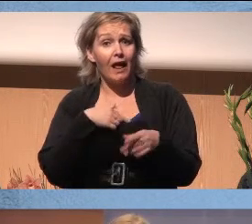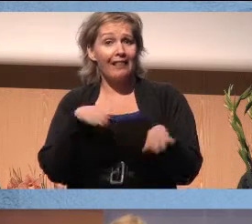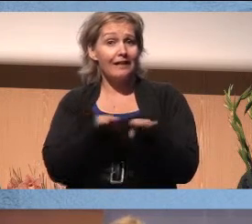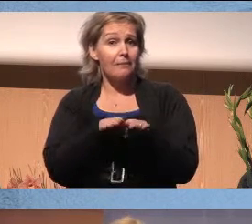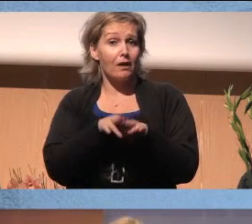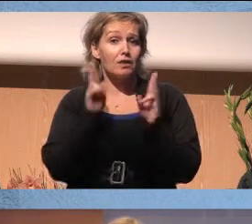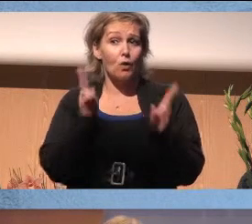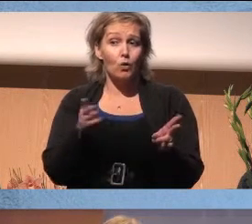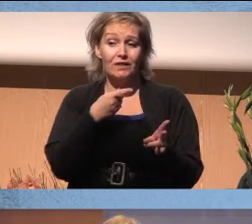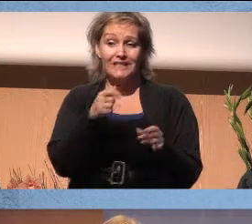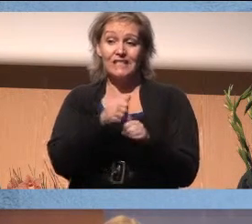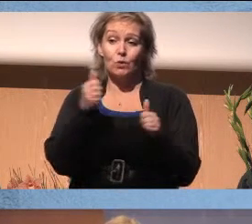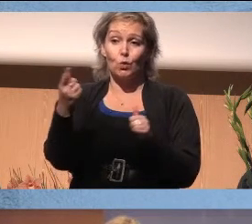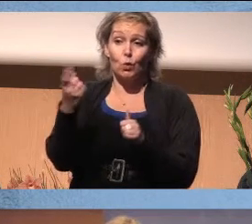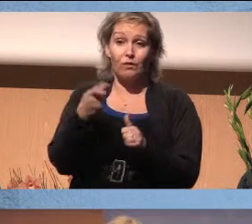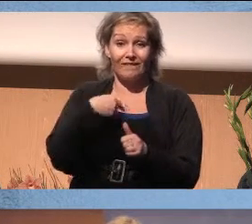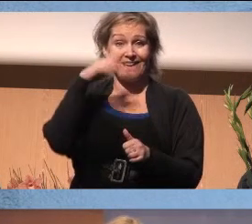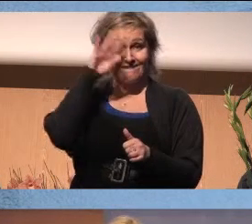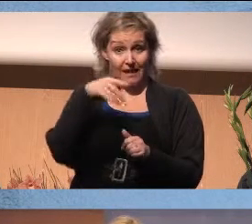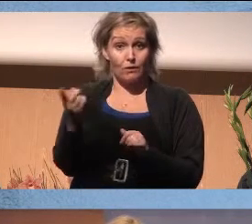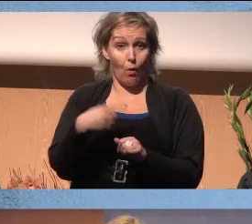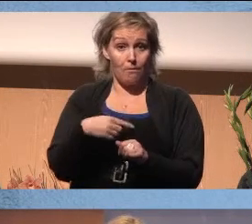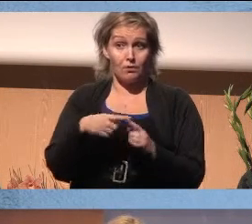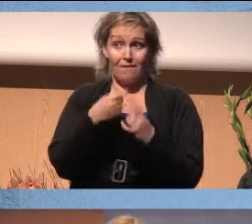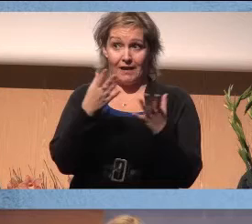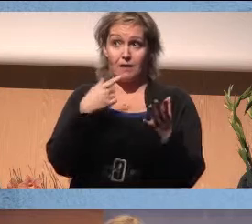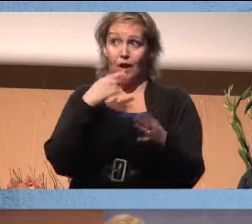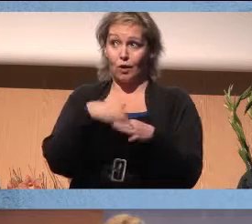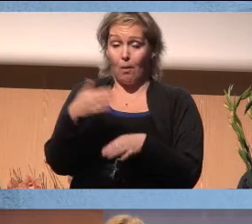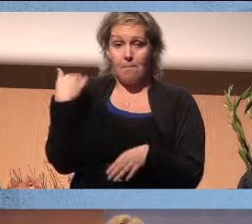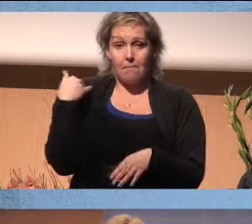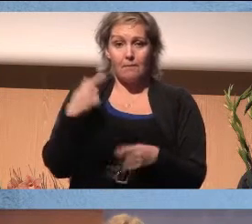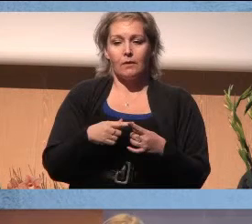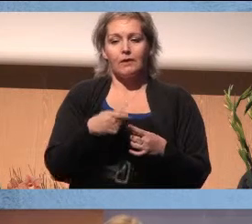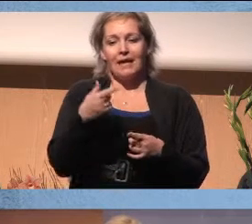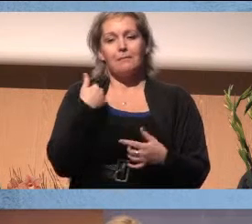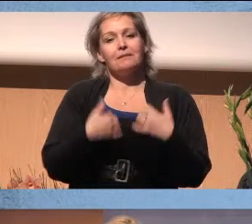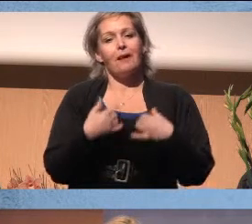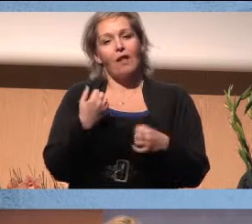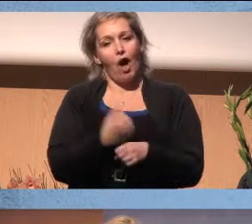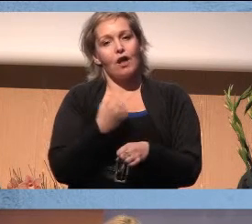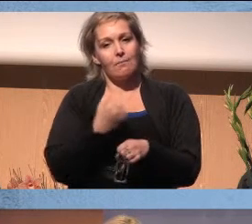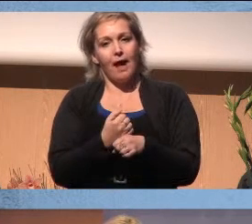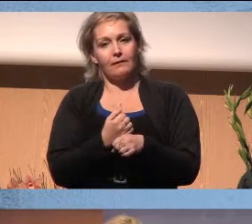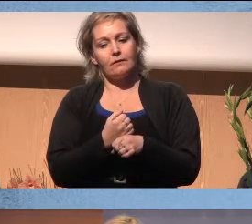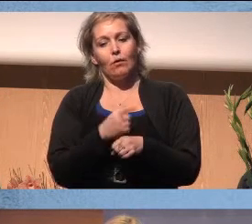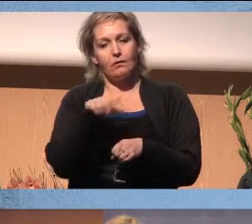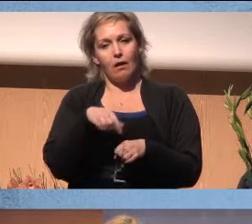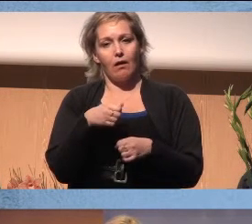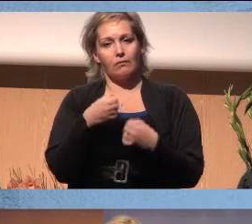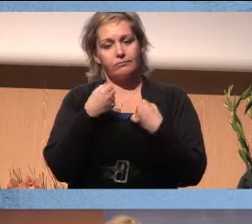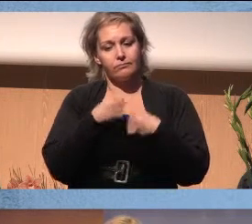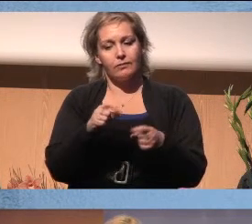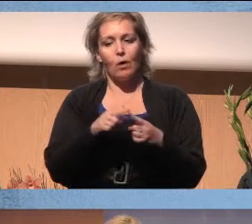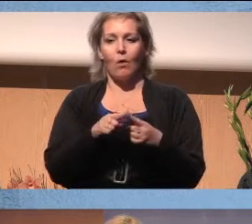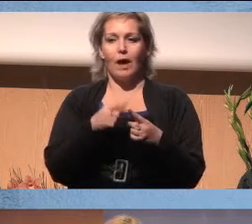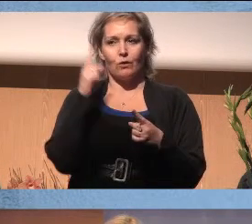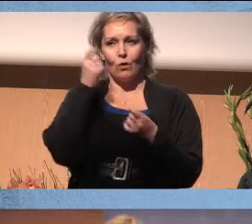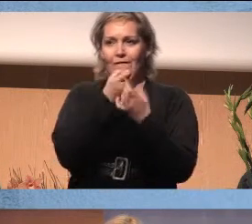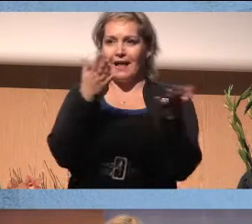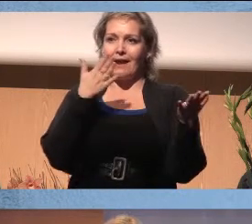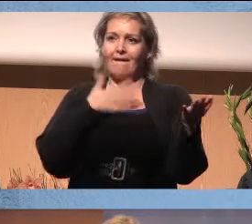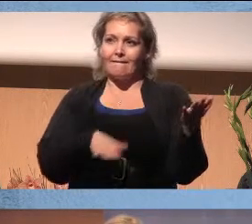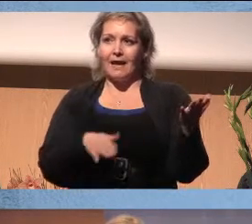også de store utfordringene vi vet kommer, og som flere har vært inne på. Så det blir spennende arbeid å ta fatt på, og jeg tror flere